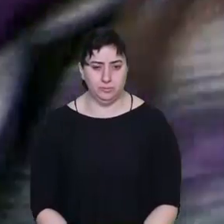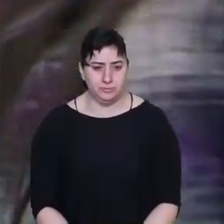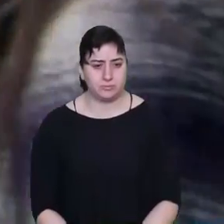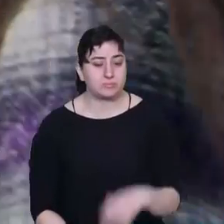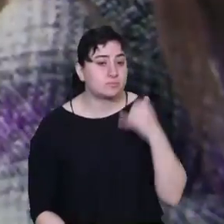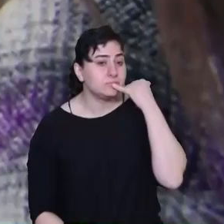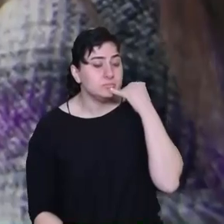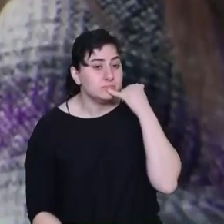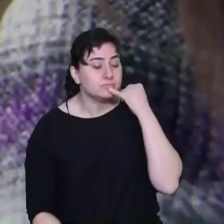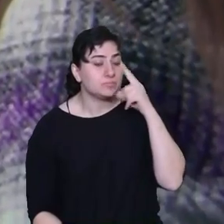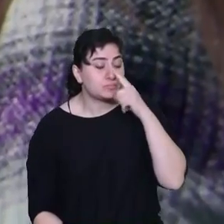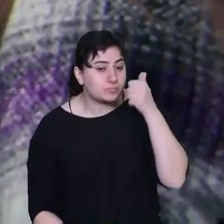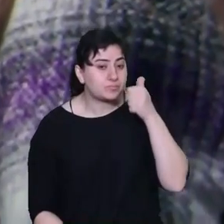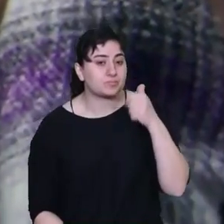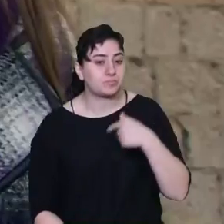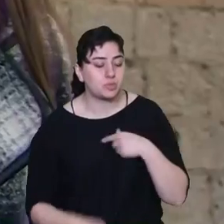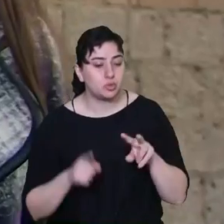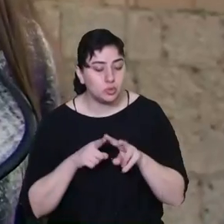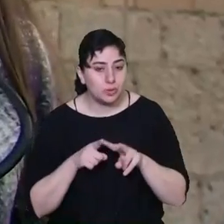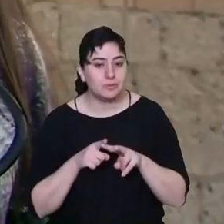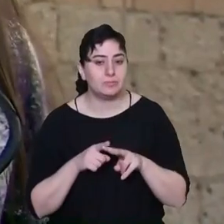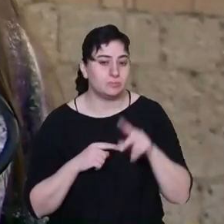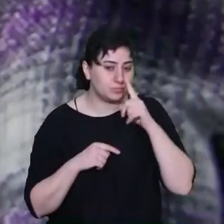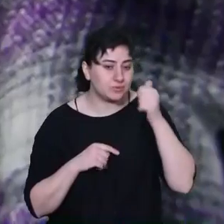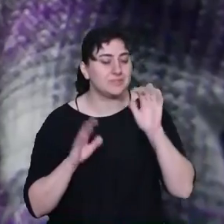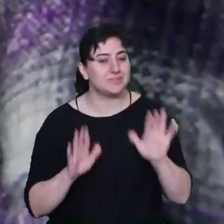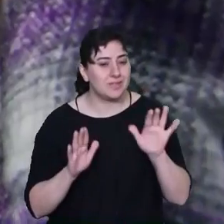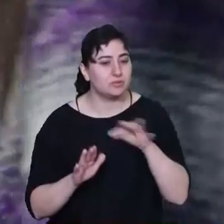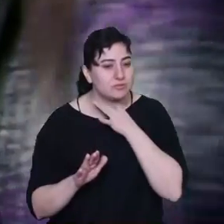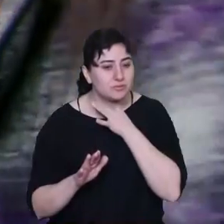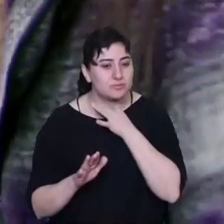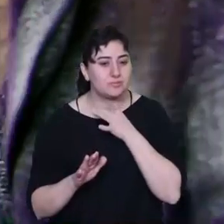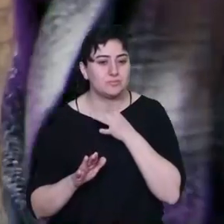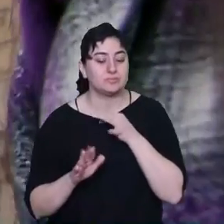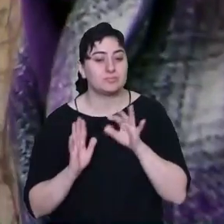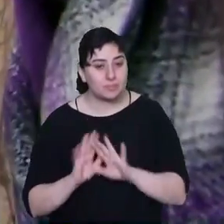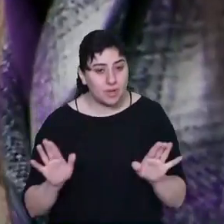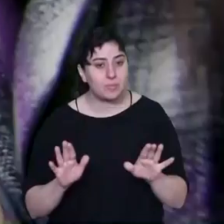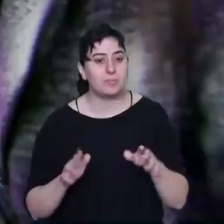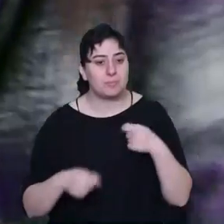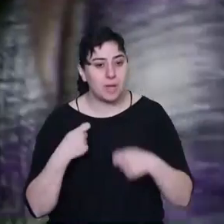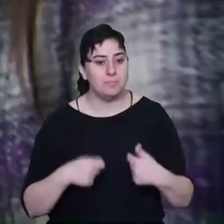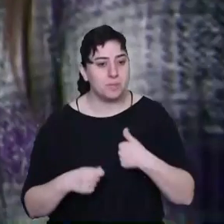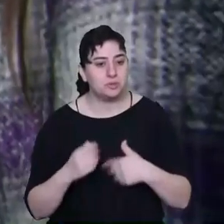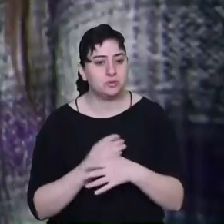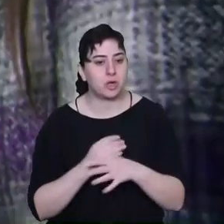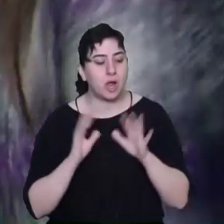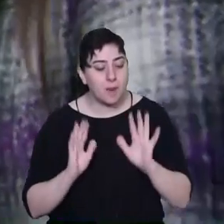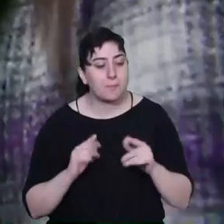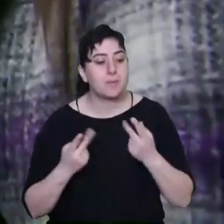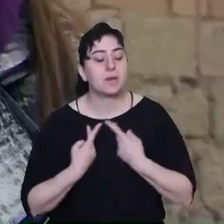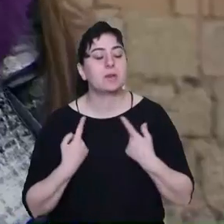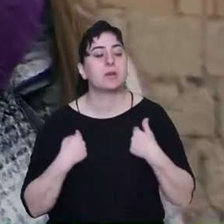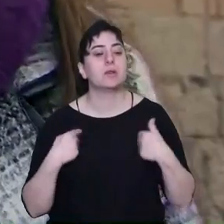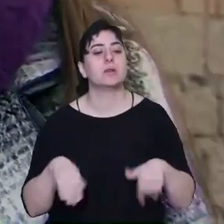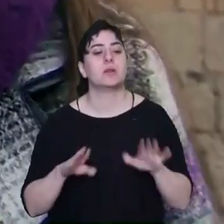dakika. Alo. Müdürüm Lütfü Bey, benim Nurhan. Müdürüm lütfen sakin olur musunuz? Bakın tamam bankayı ben soyduğum gibi görünüyor ama gerçekte